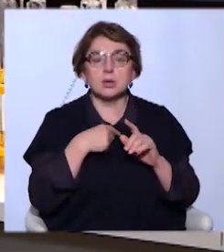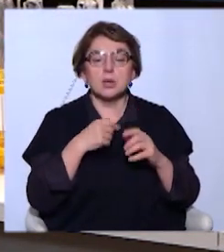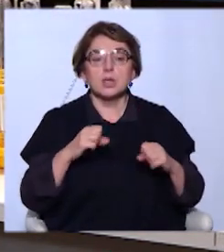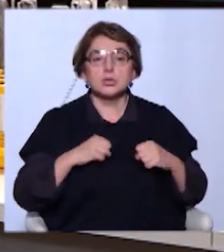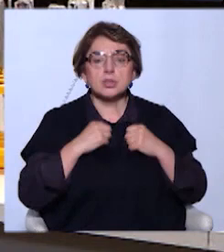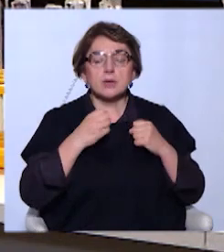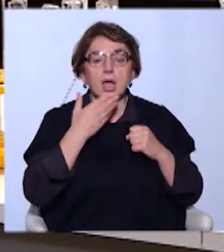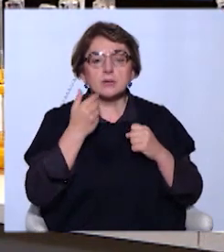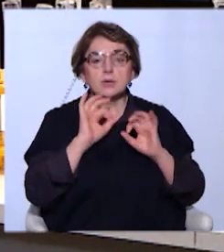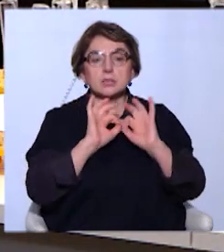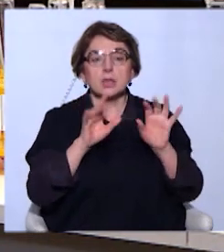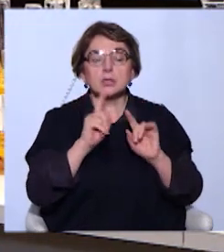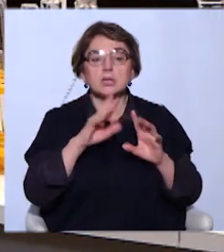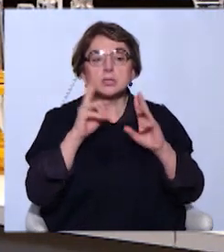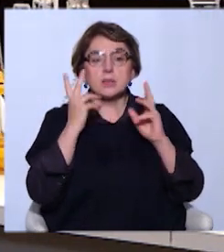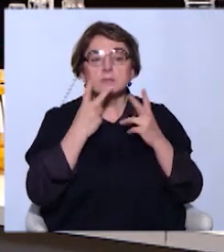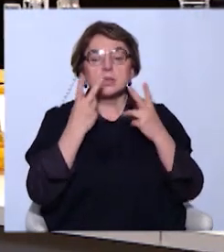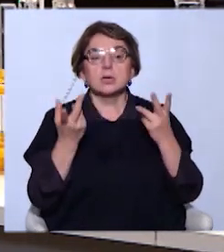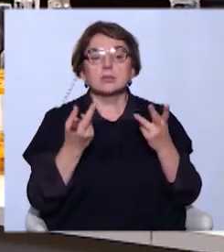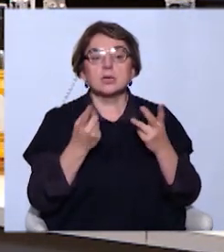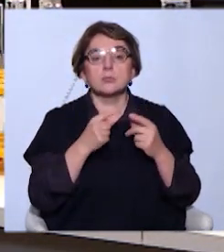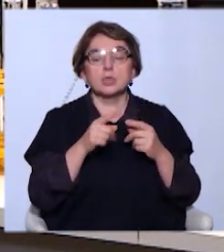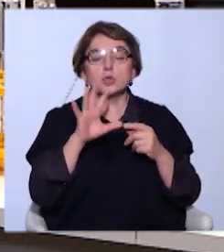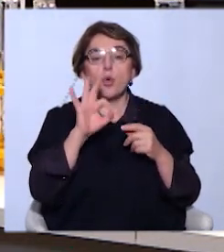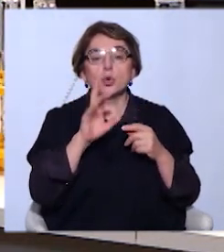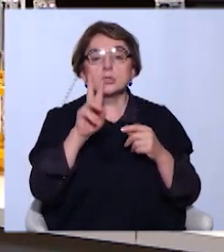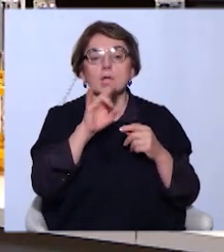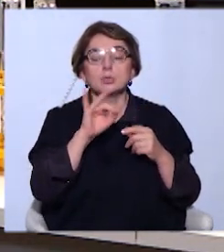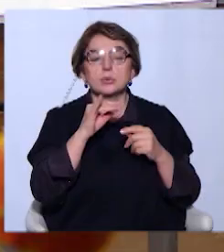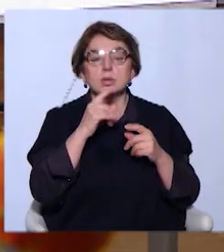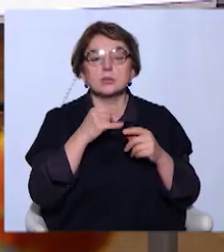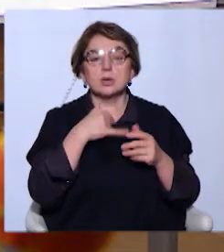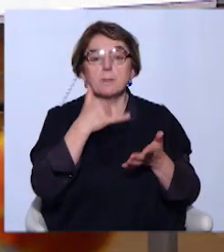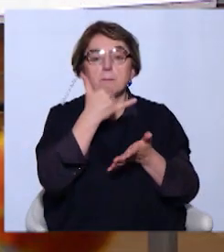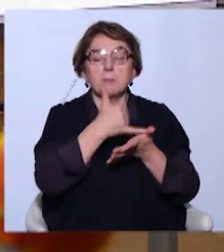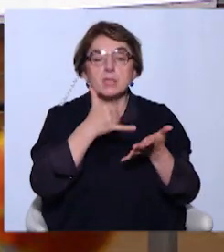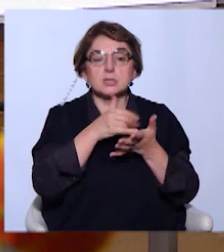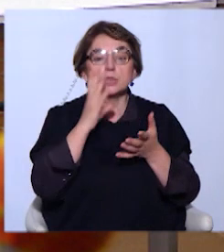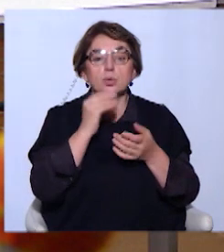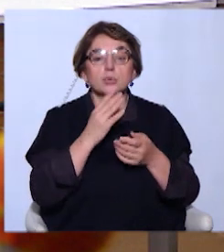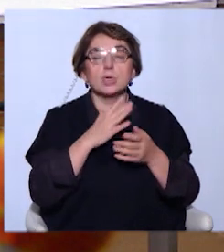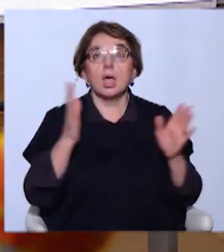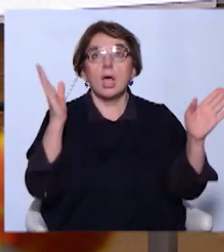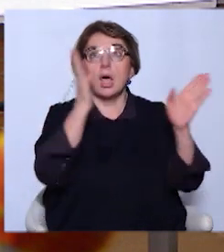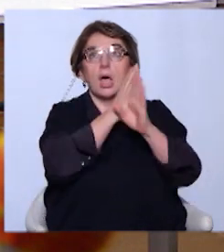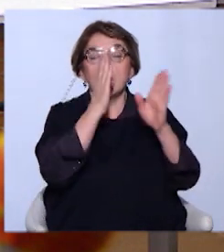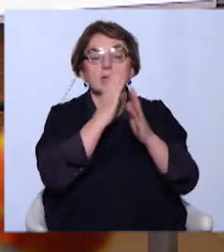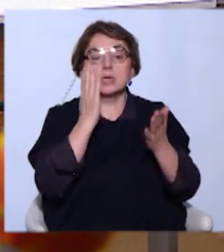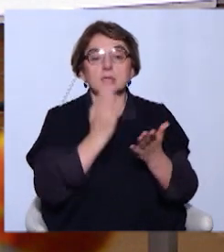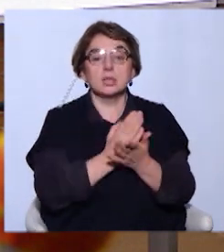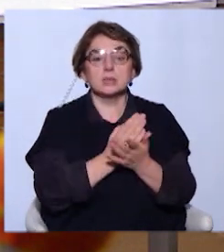და მოდი ახლა შევეცდები მარტივად აგიხსნა თუ რას წარმოადგენს ოქტანური რიცხვი. ბენზინი,